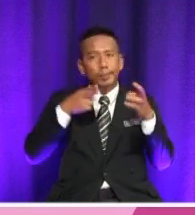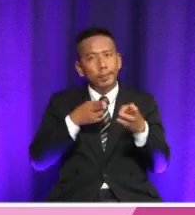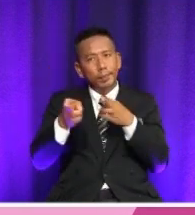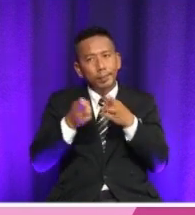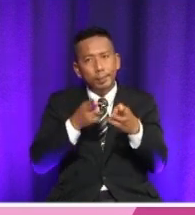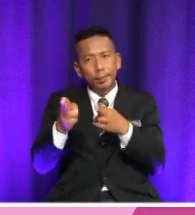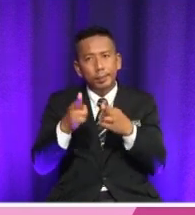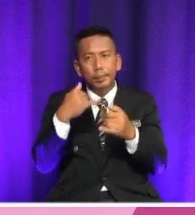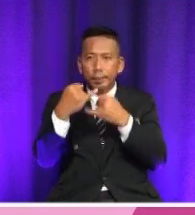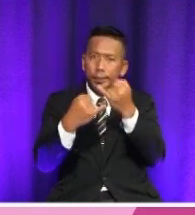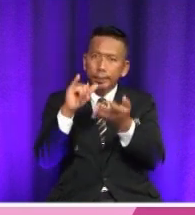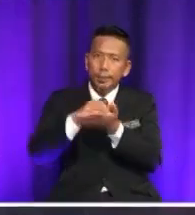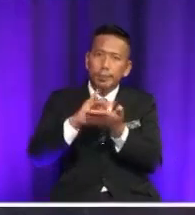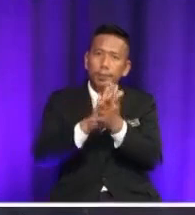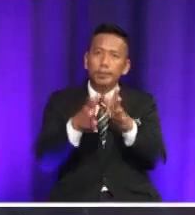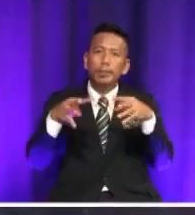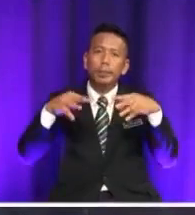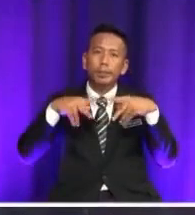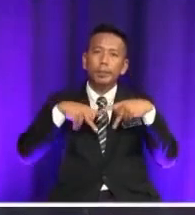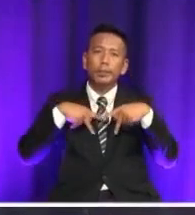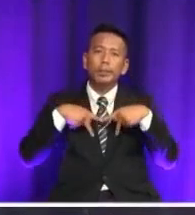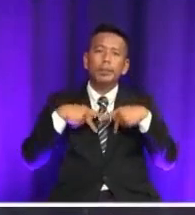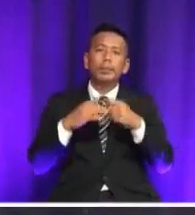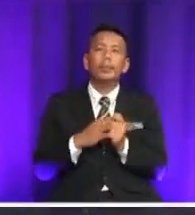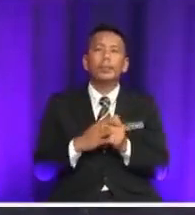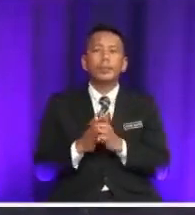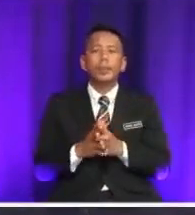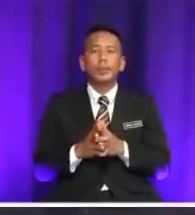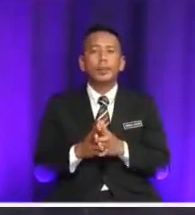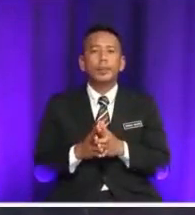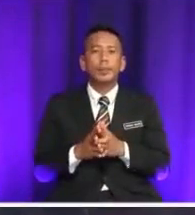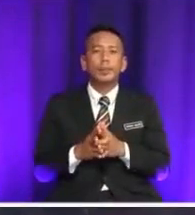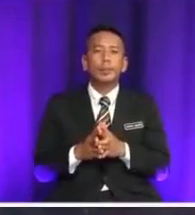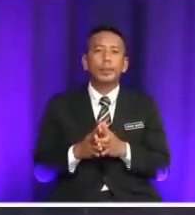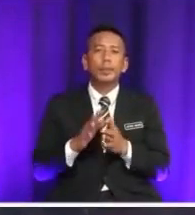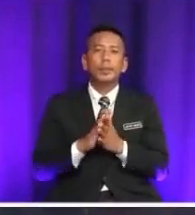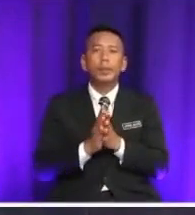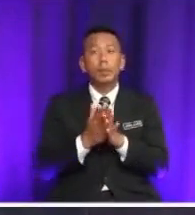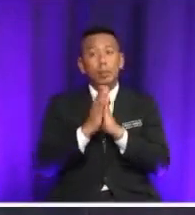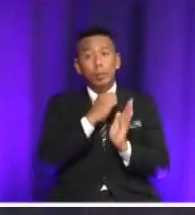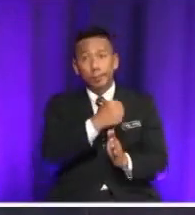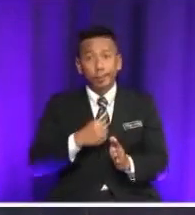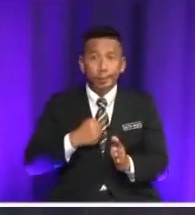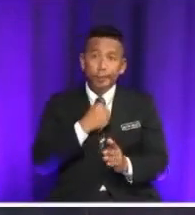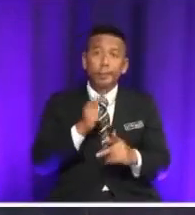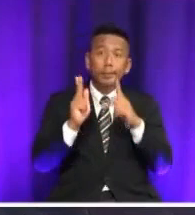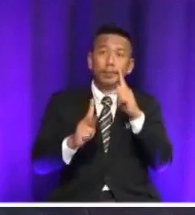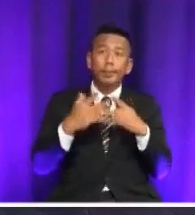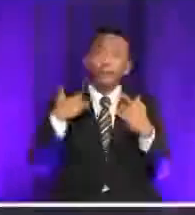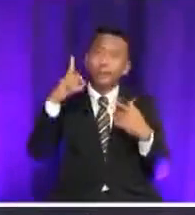menjadi milik kita diharap Konsep ini dapat semua Lah iya kalau ada